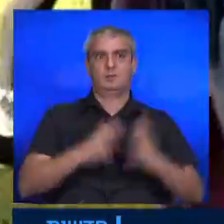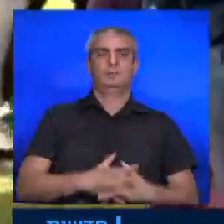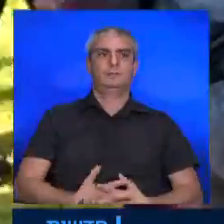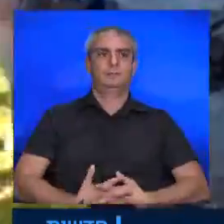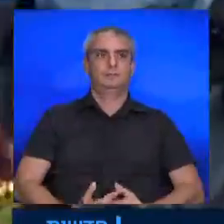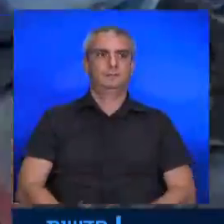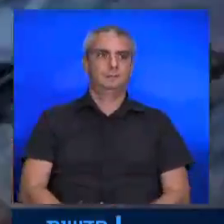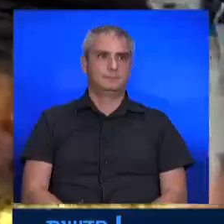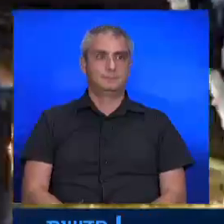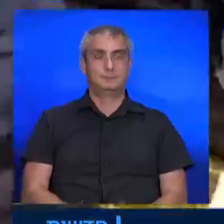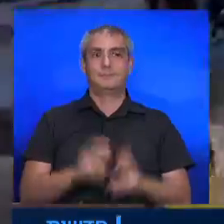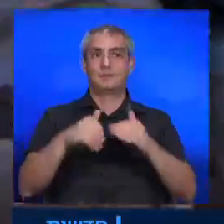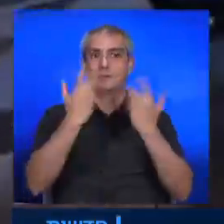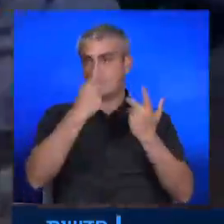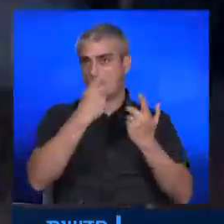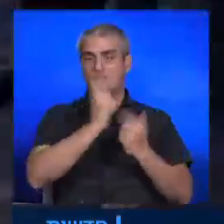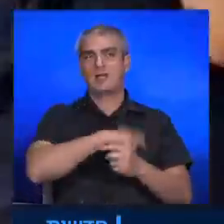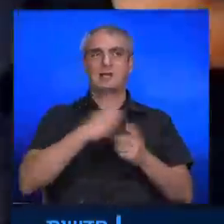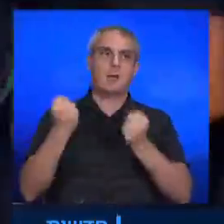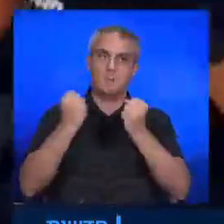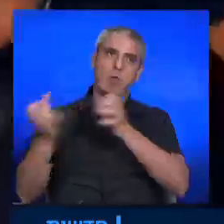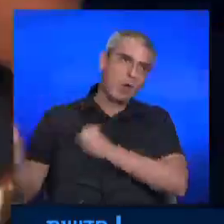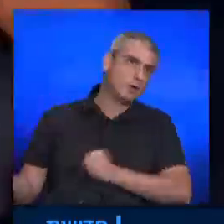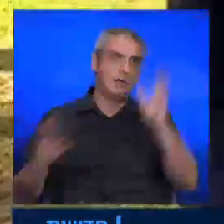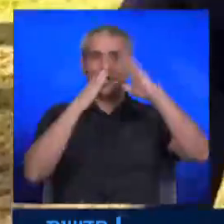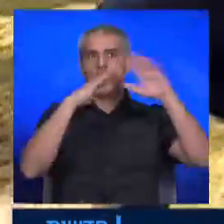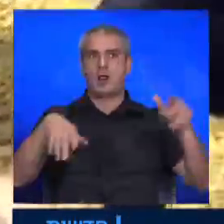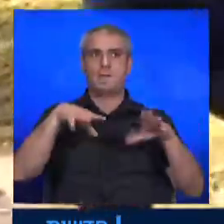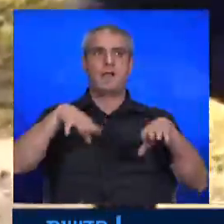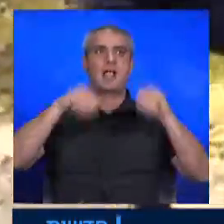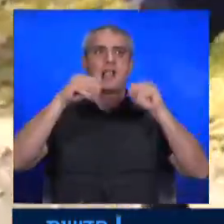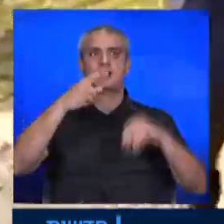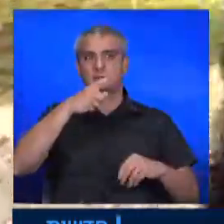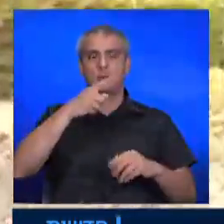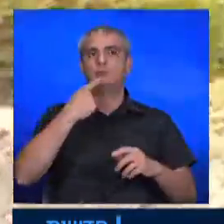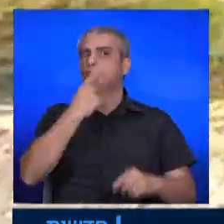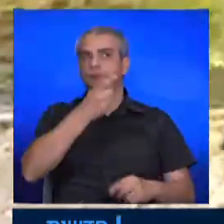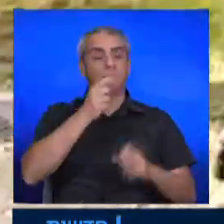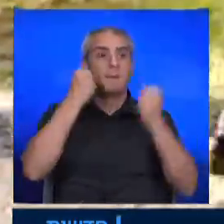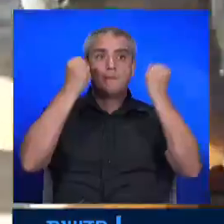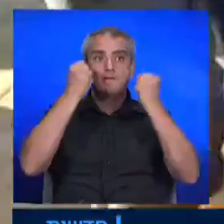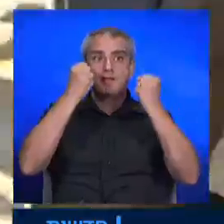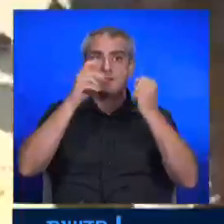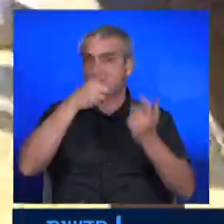הבוקר פינתה העירייה בכוח את מעל המחאה שהוקם בגן העצמאות, בטענה כי על המפגינים לשהות במתחם שהוקצה